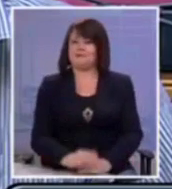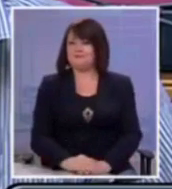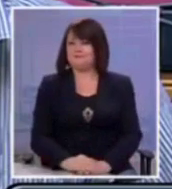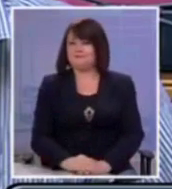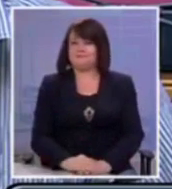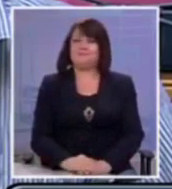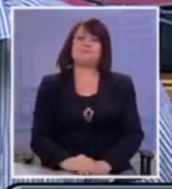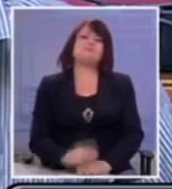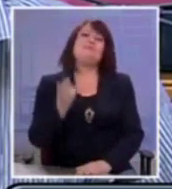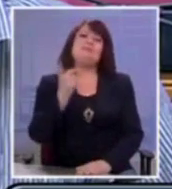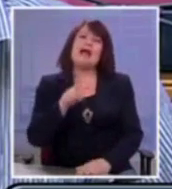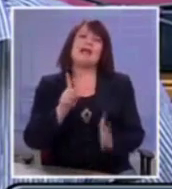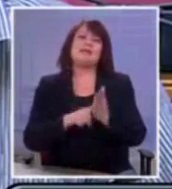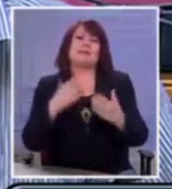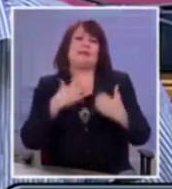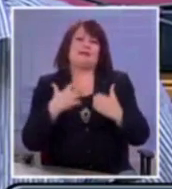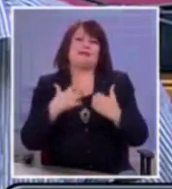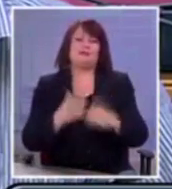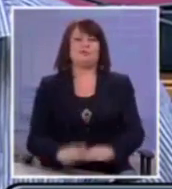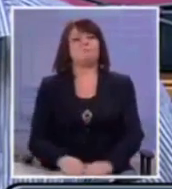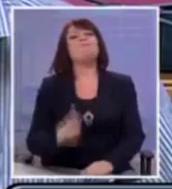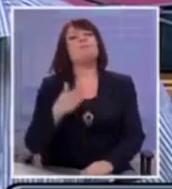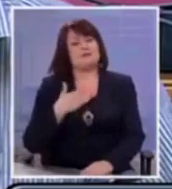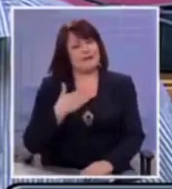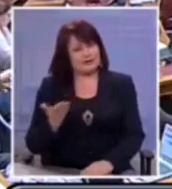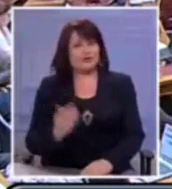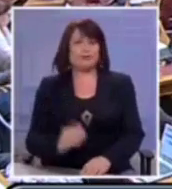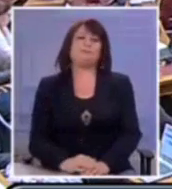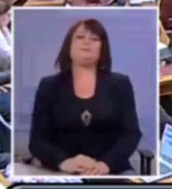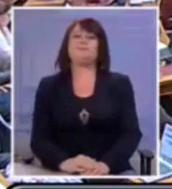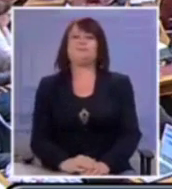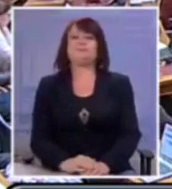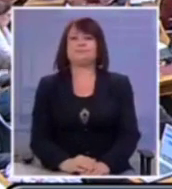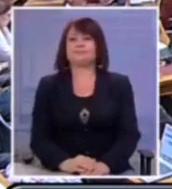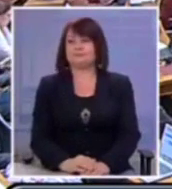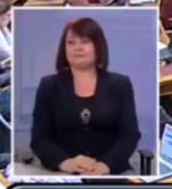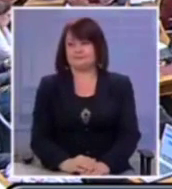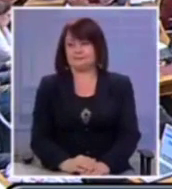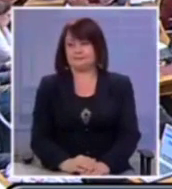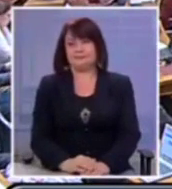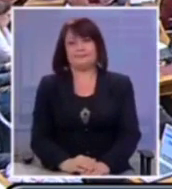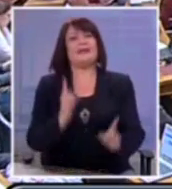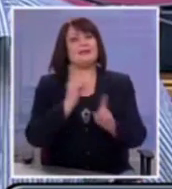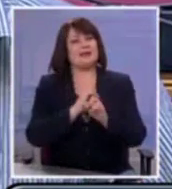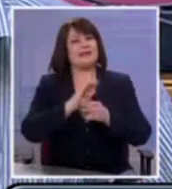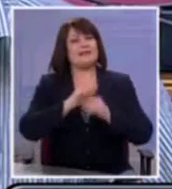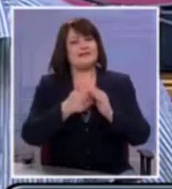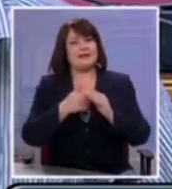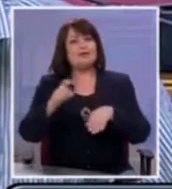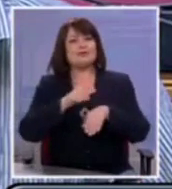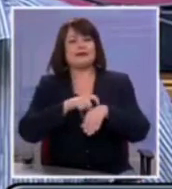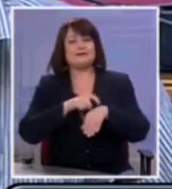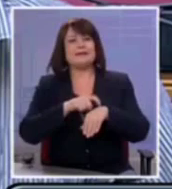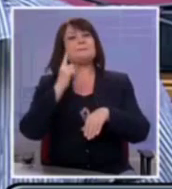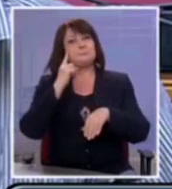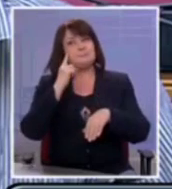άλλοι πρέπει να έχουν αυτήν την ανησυχία. Ευχαριστώ πάρα πολύ. Σας ακούμε. Κυρία Πρόεδρε. Το βρίσκω ιδιαίτερος ενδιαφέρον πάντως ότι σε αυτήν τη